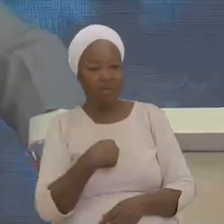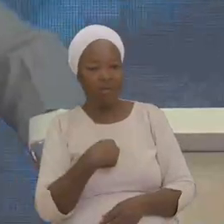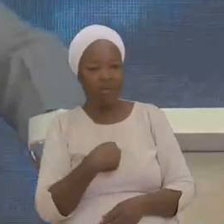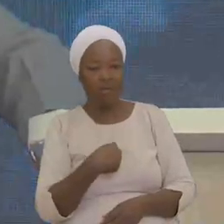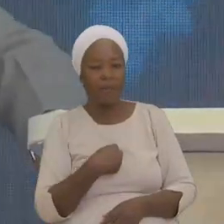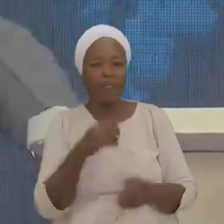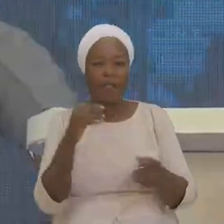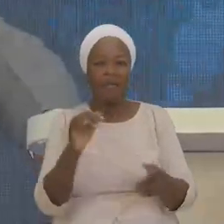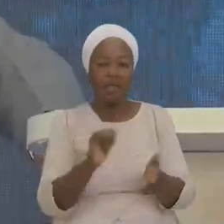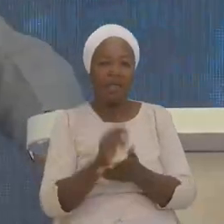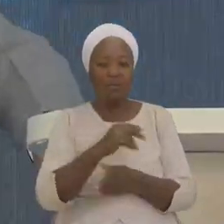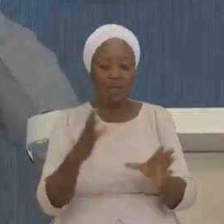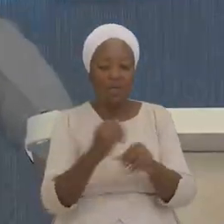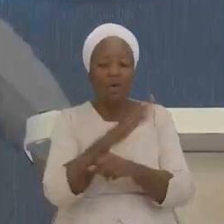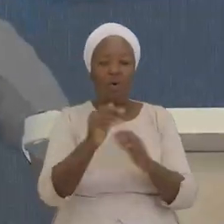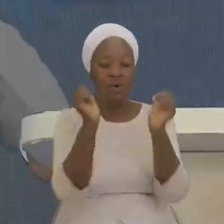Comme moi,